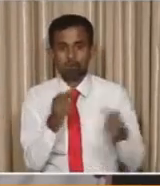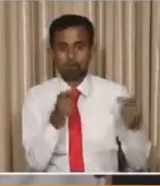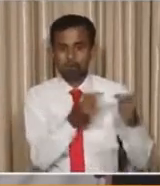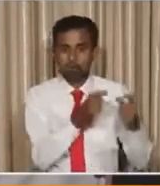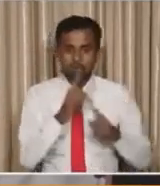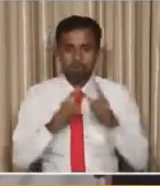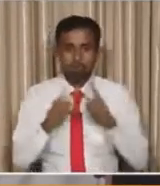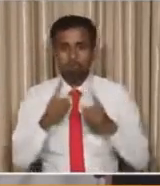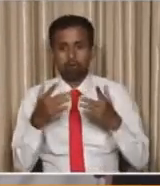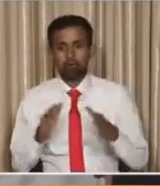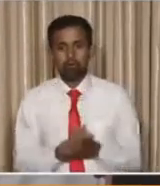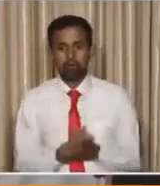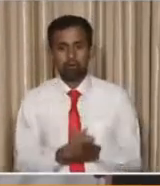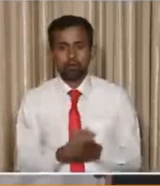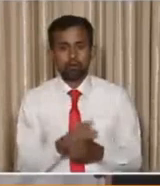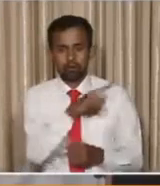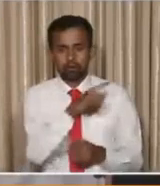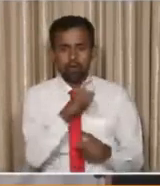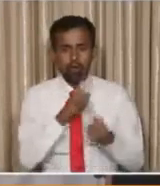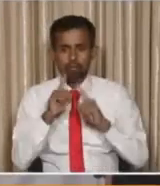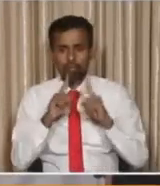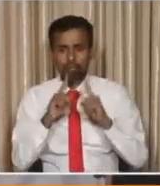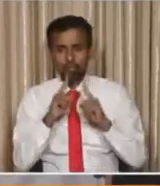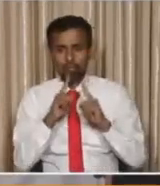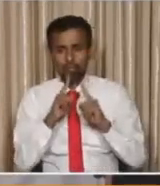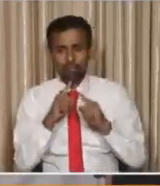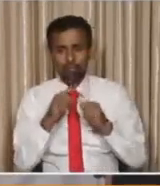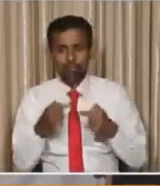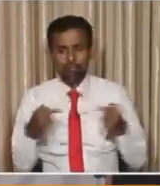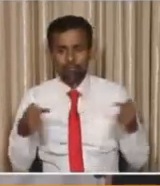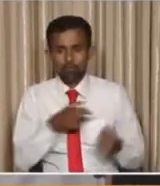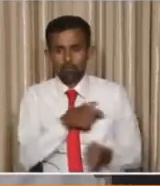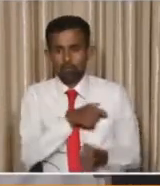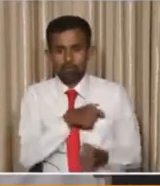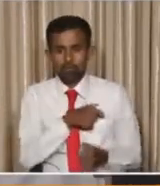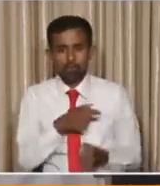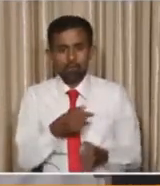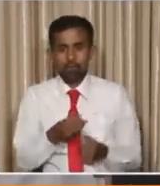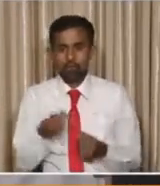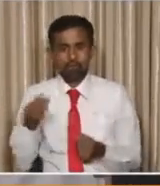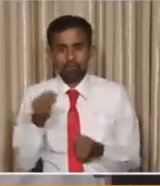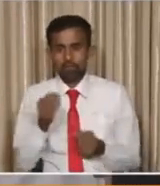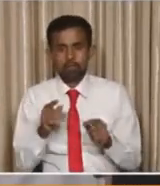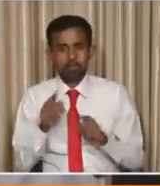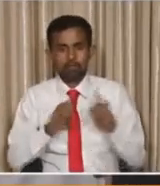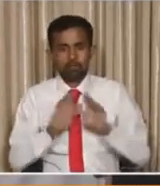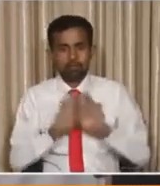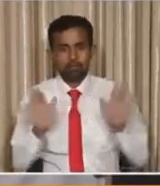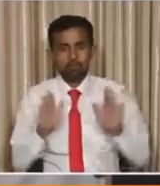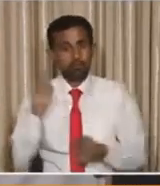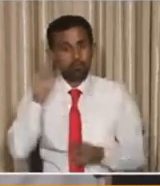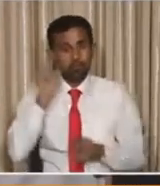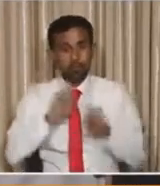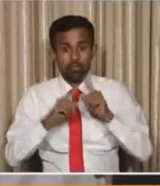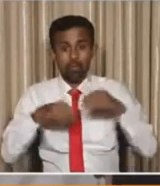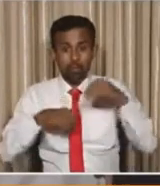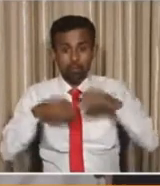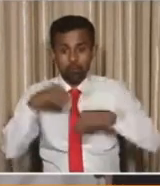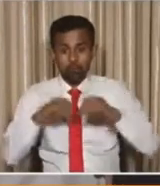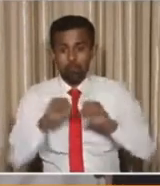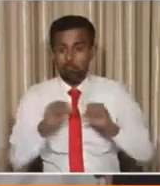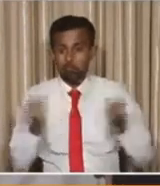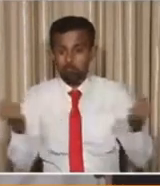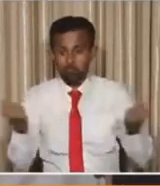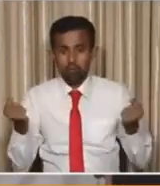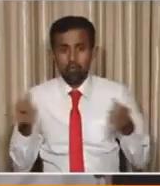කරා. එතා කතා කරේ මේ විපක්ෂ නායකටවත් කාටවත් දෙන එක නෙමෙයි. එදා කතා කරේ දේශපාලනයෙන් තොර කවුරු